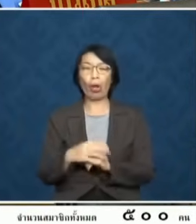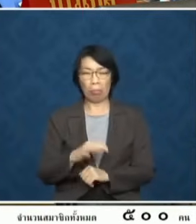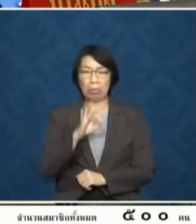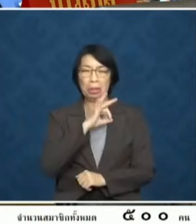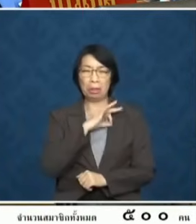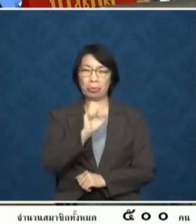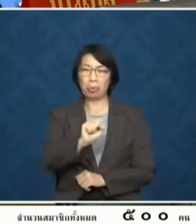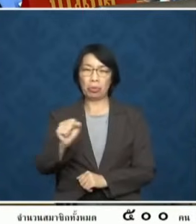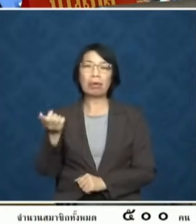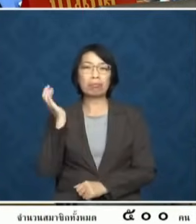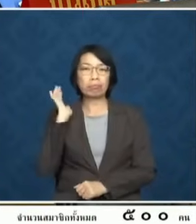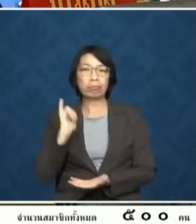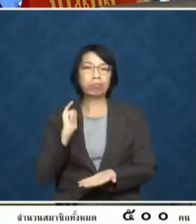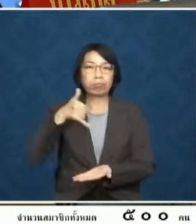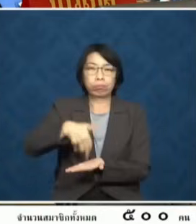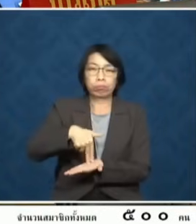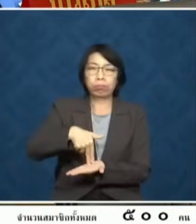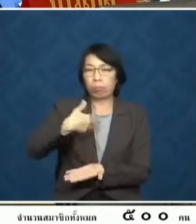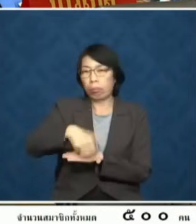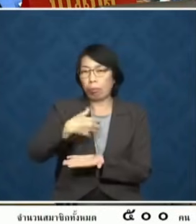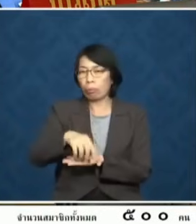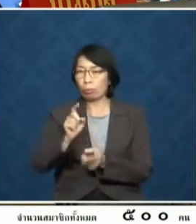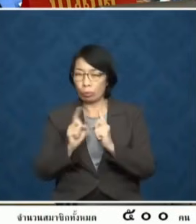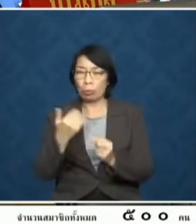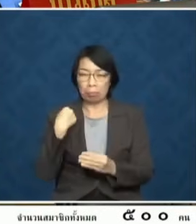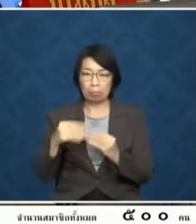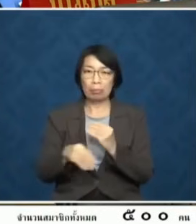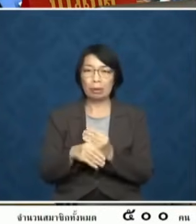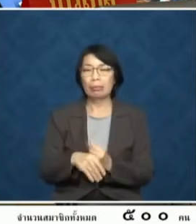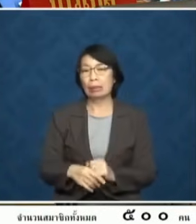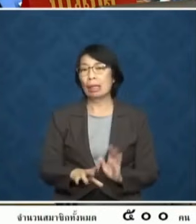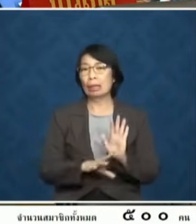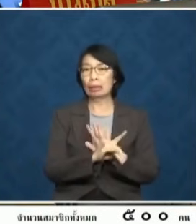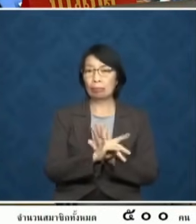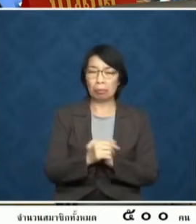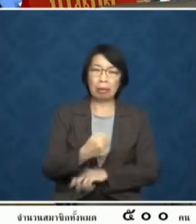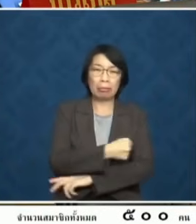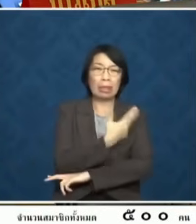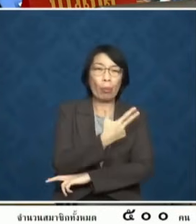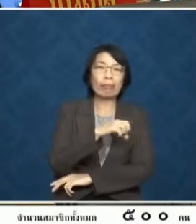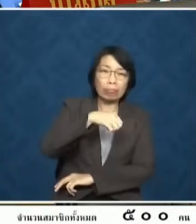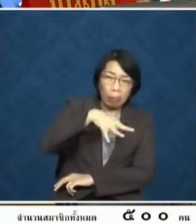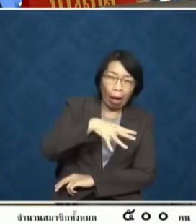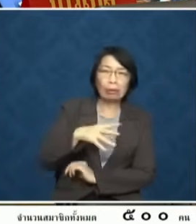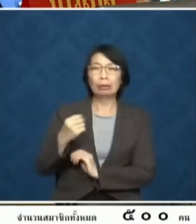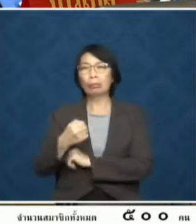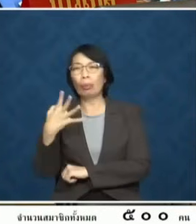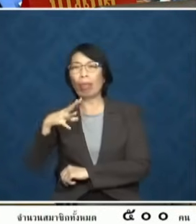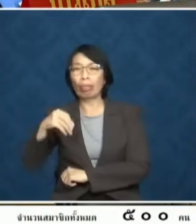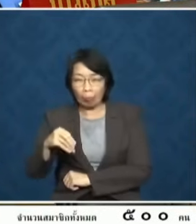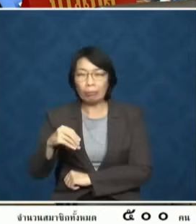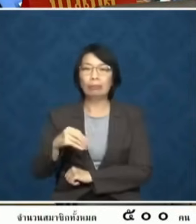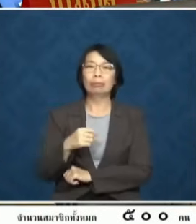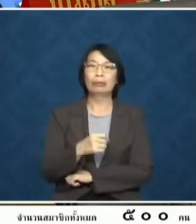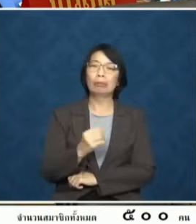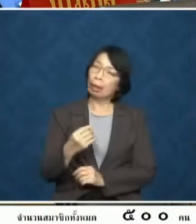ค่ะก็จะเห็นว่ากระแสไฟฟ้าเนี่ยในบริเวณพื้นที่สัตหีบเนี่ย 3วันติด 4วันดับนะฮะสร้างปัญหากระแสไฟ